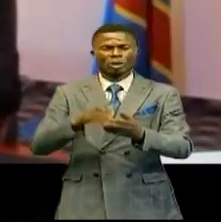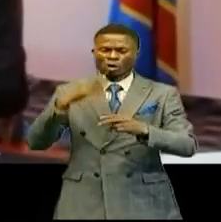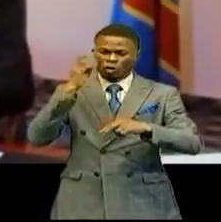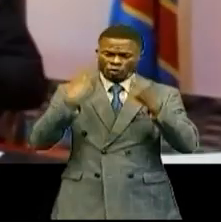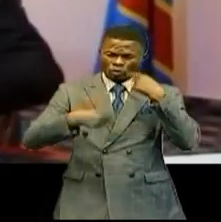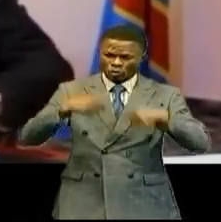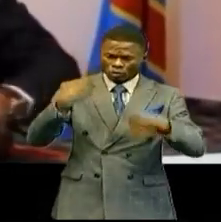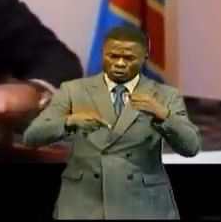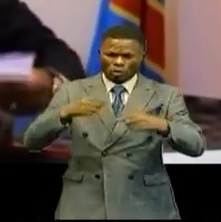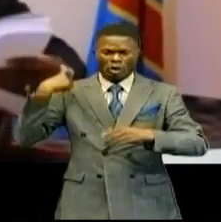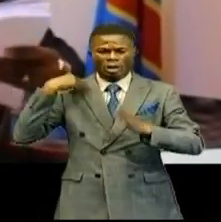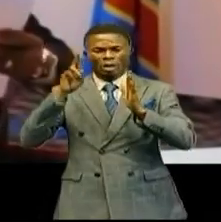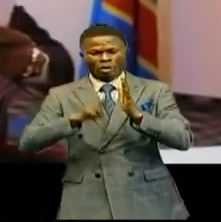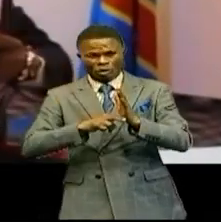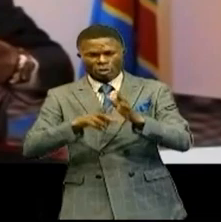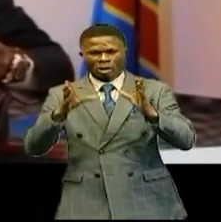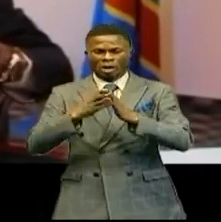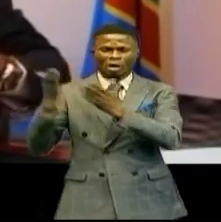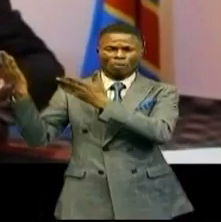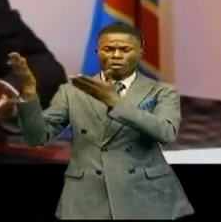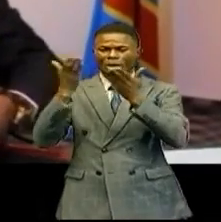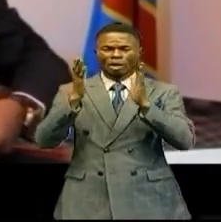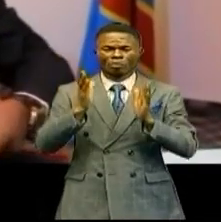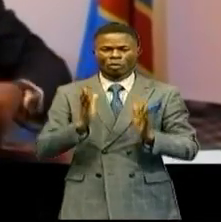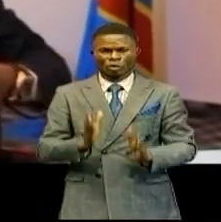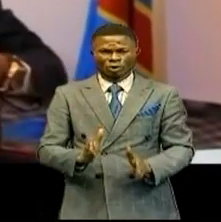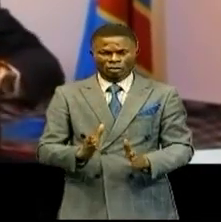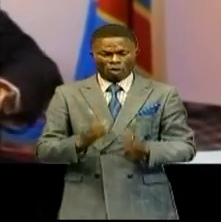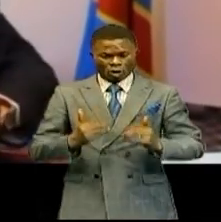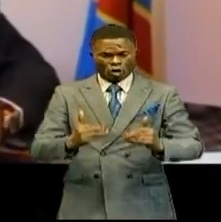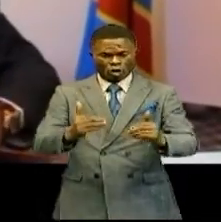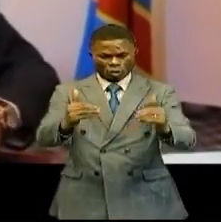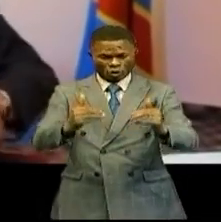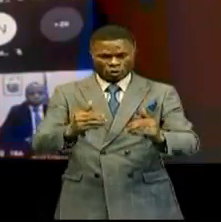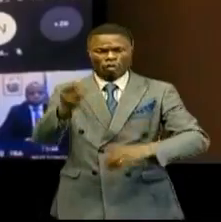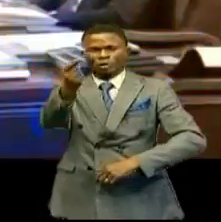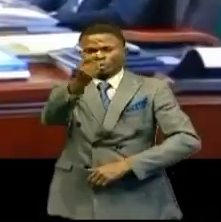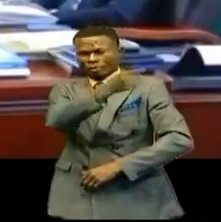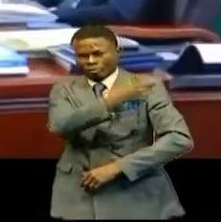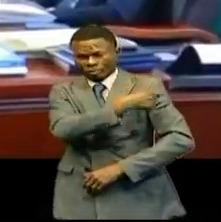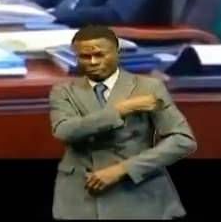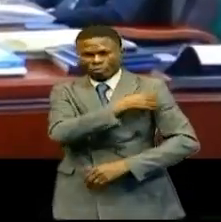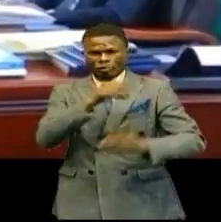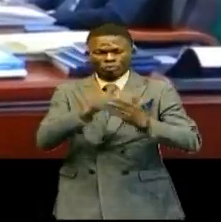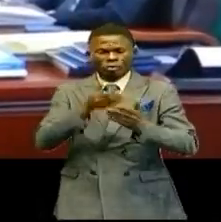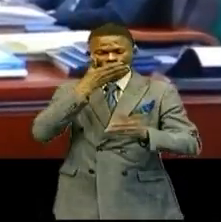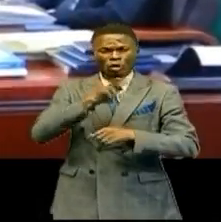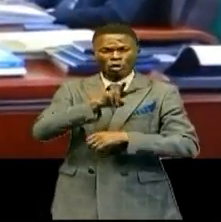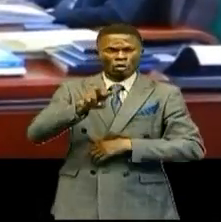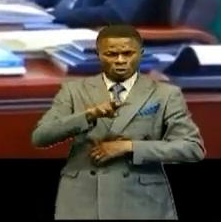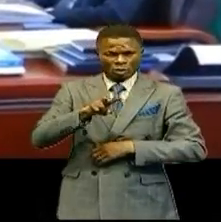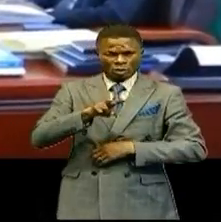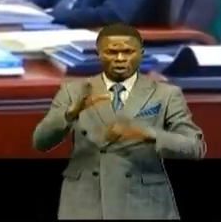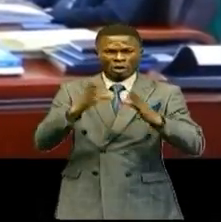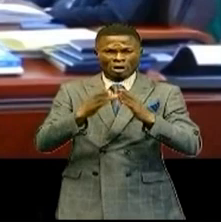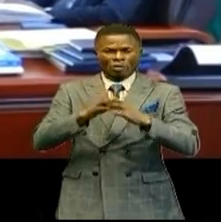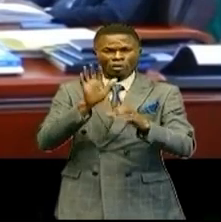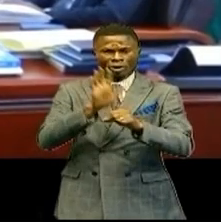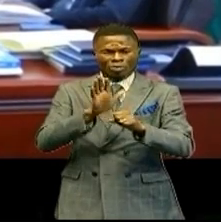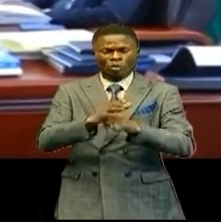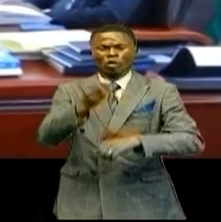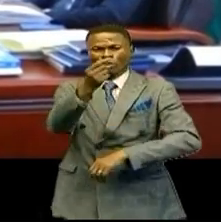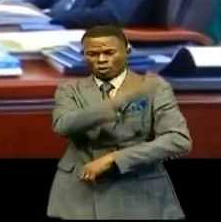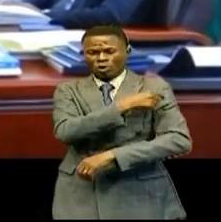négociations entre les gouvernements et les importateurs. La poursuite de la vaccination contre la Covid-19 avec les différents